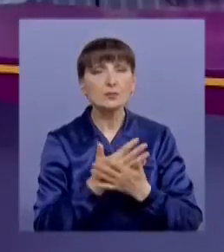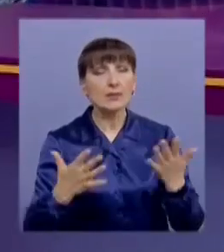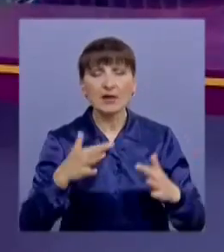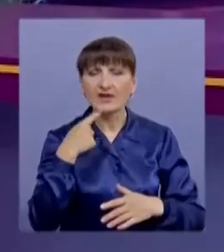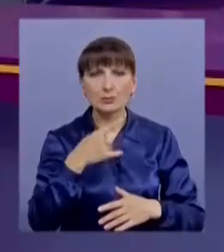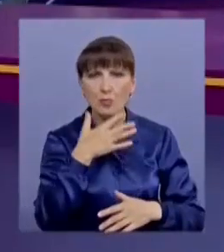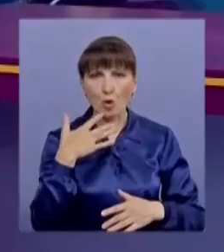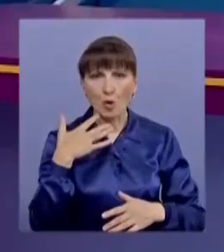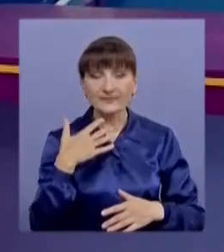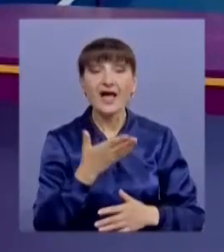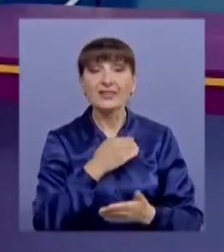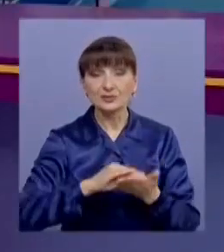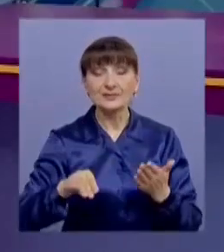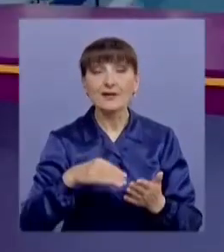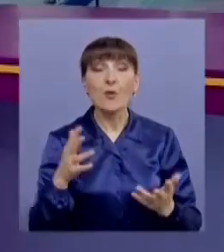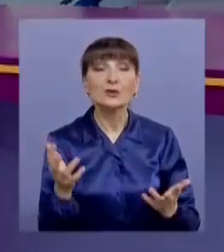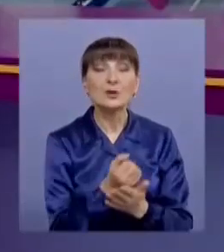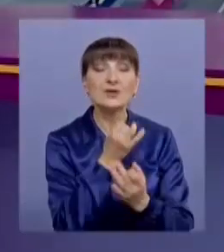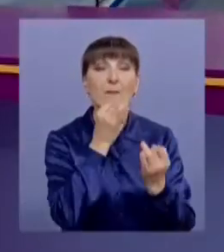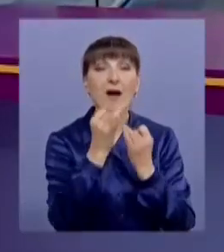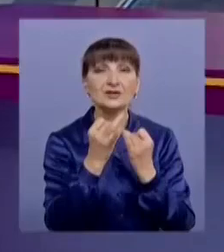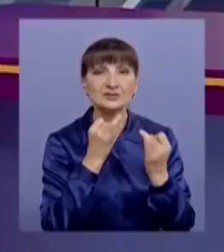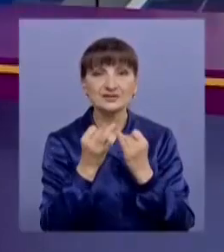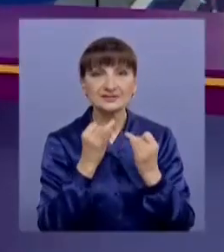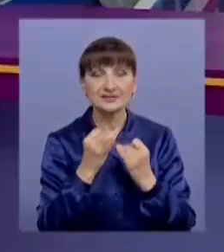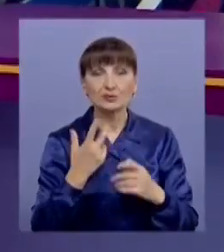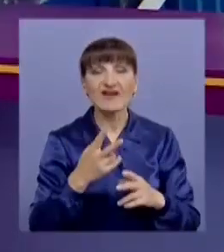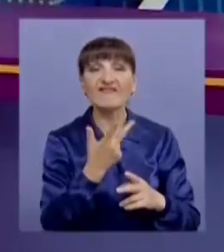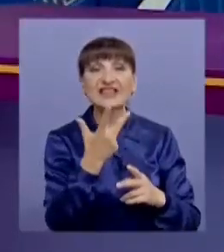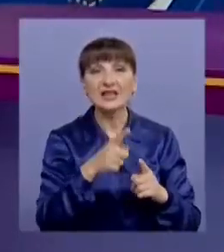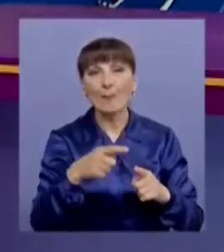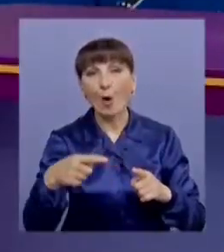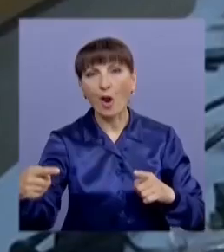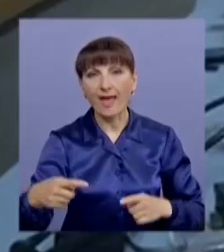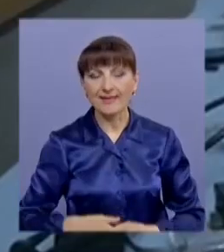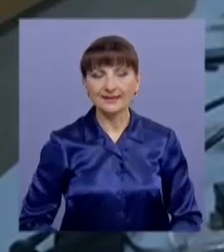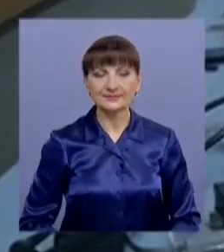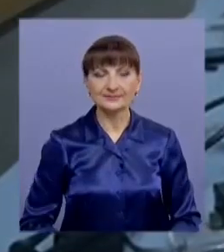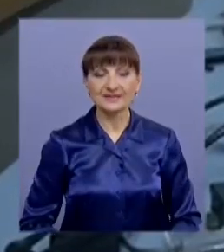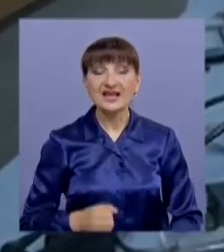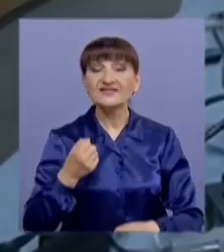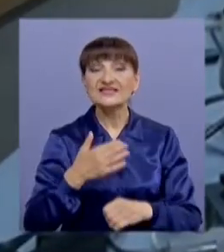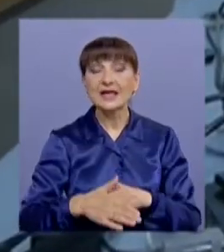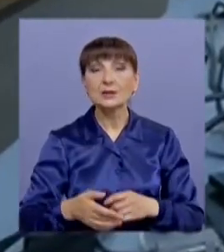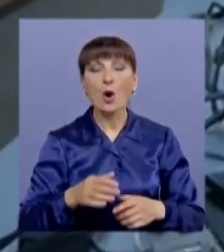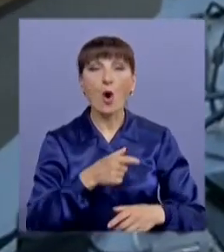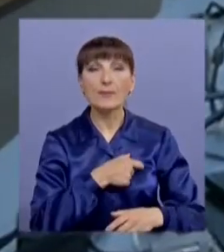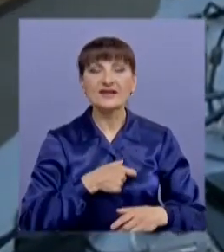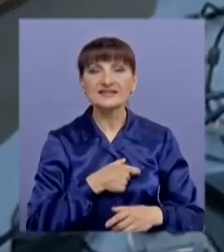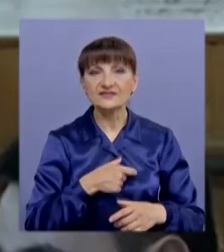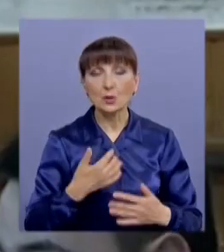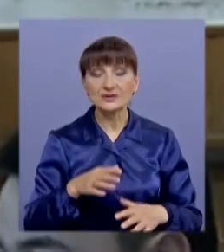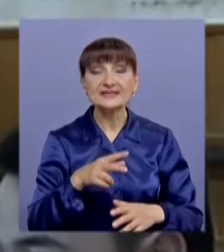говорит Дмитрий. Салтанат Шорай удалось пообщаться со стражами порядка в третьем поколении. В центре оперативного управления